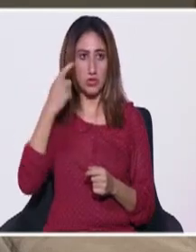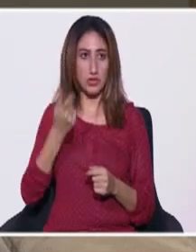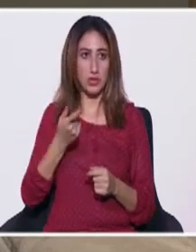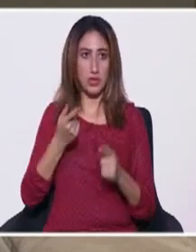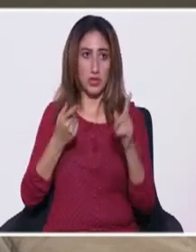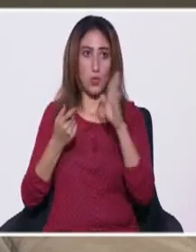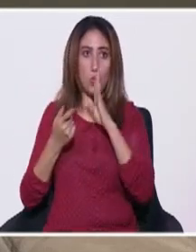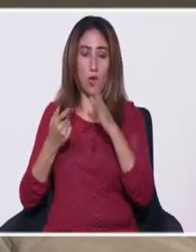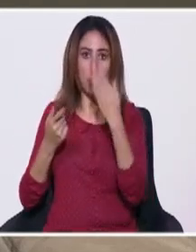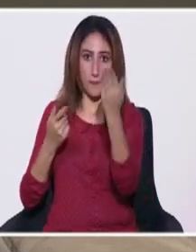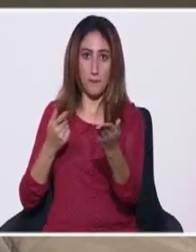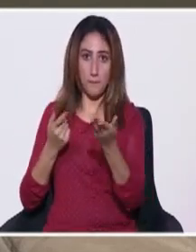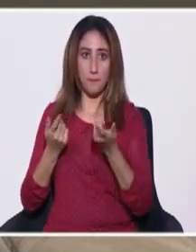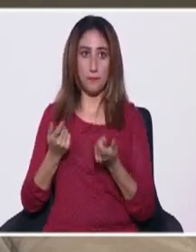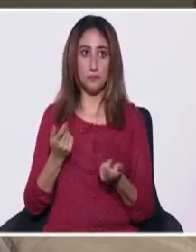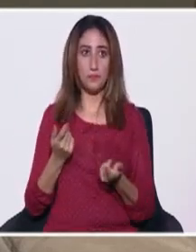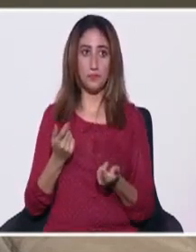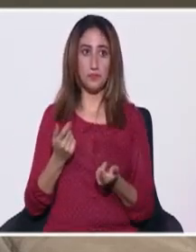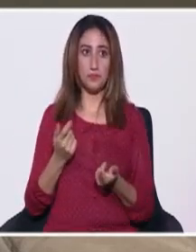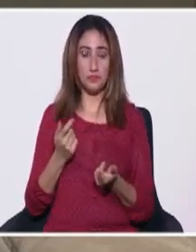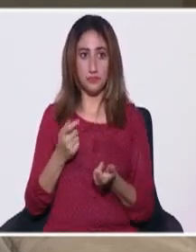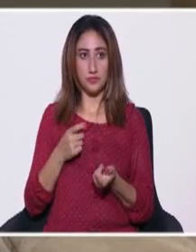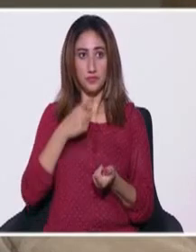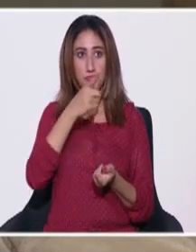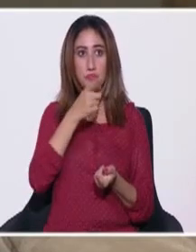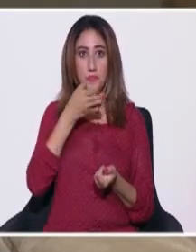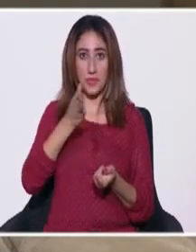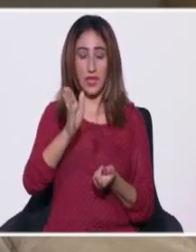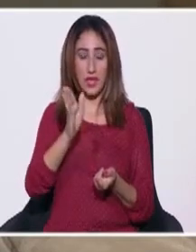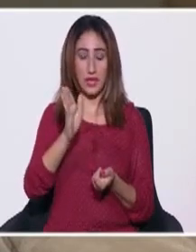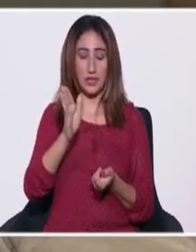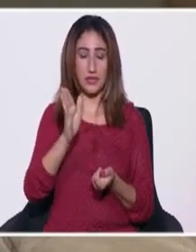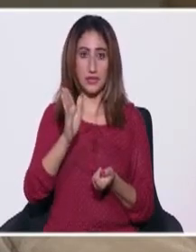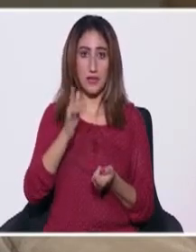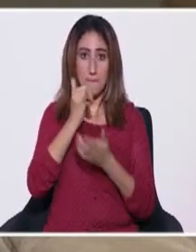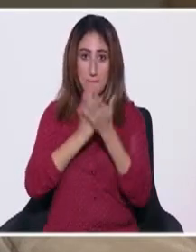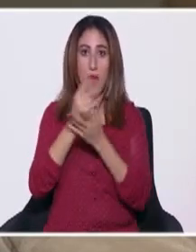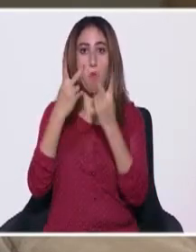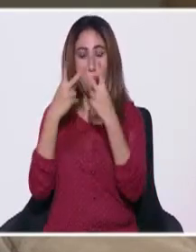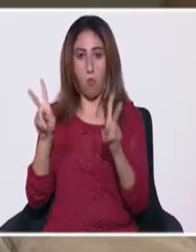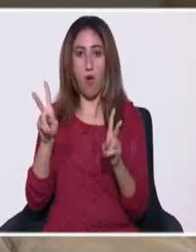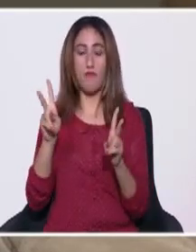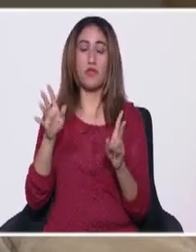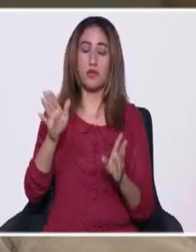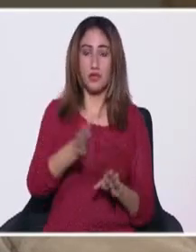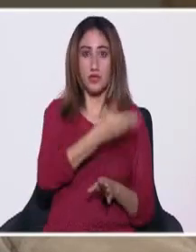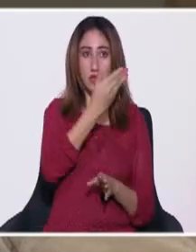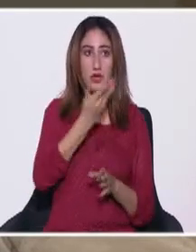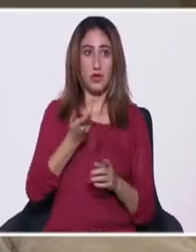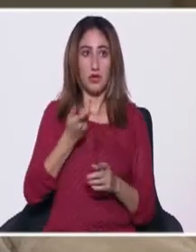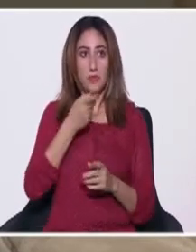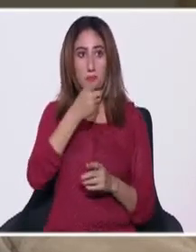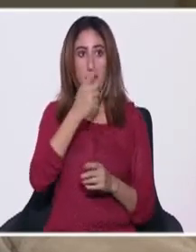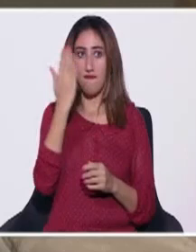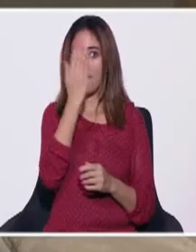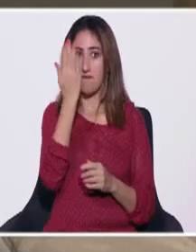يقبل مدرسة كفر الشيخ إبراهيم فورا، فدخلت المدرسة. بعد ما دخلت المدرسة كان لابد من وجود طريقة أخرى، لأنه في الفصل